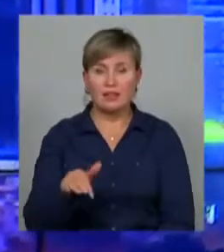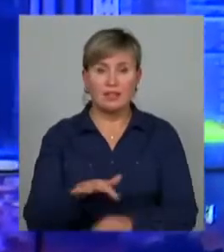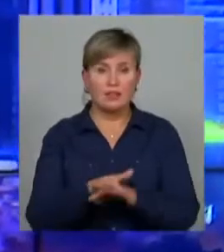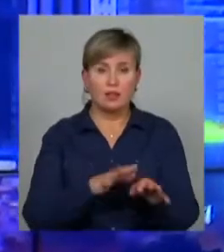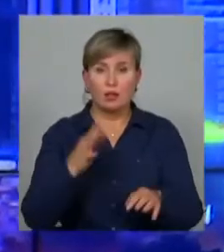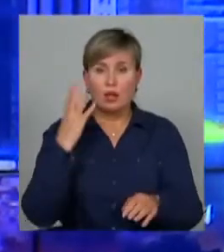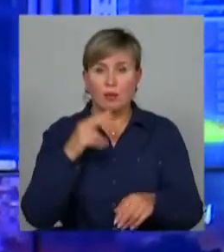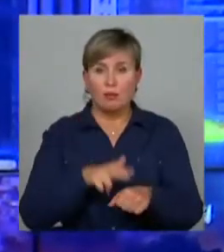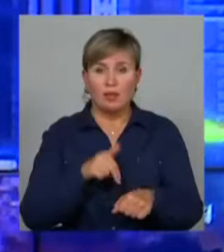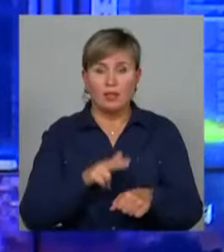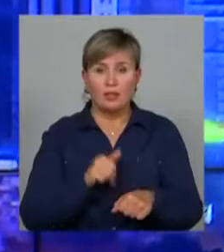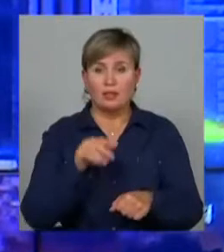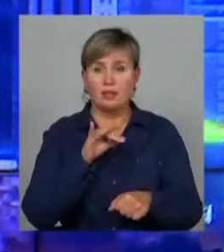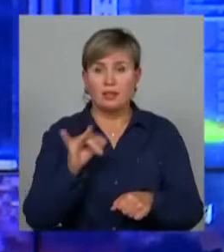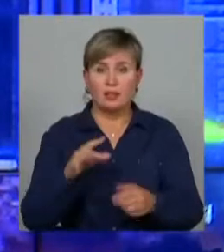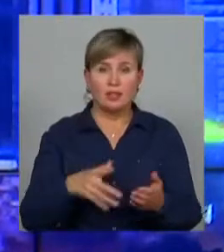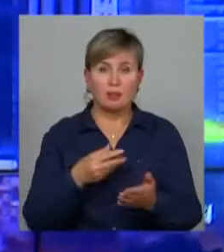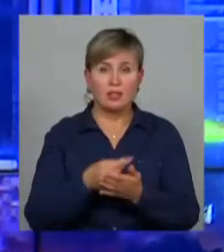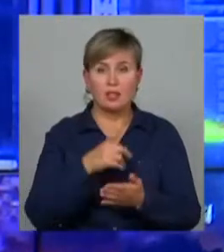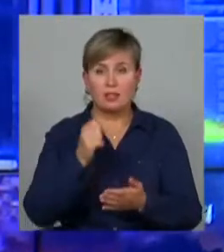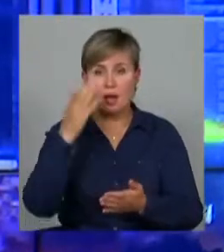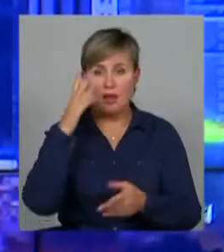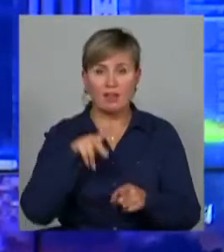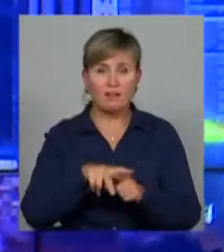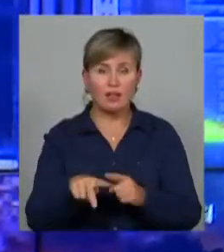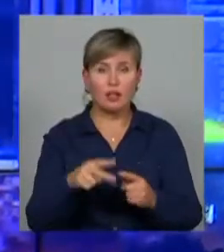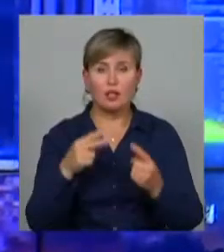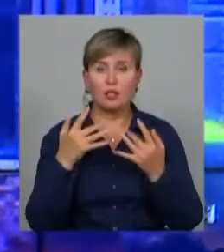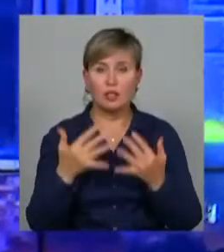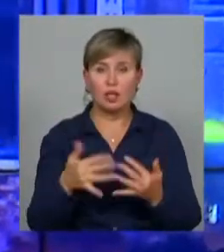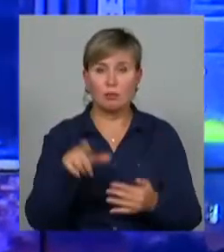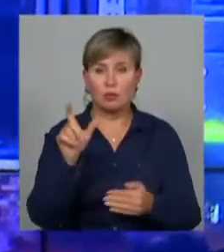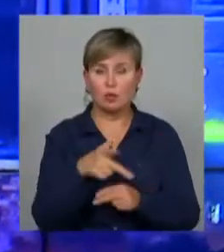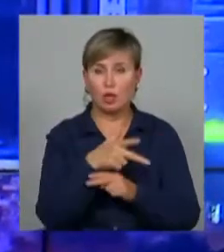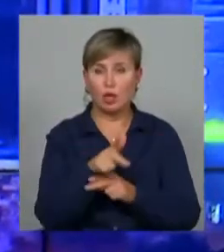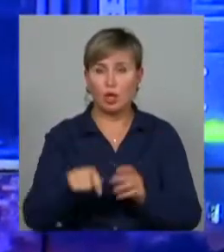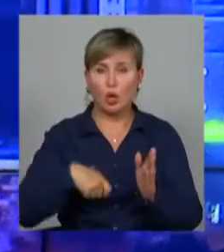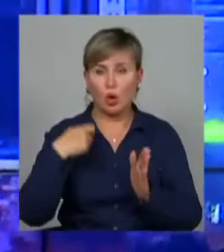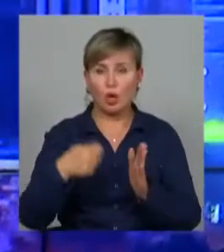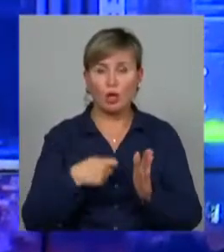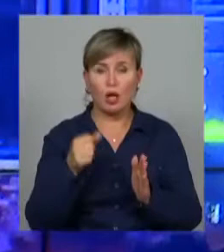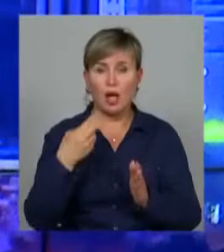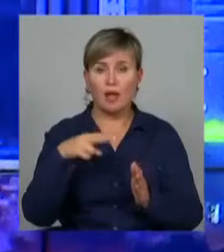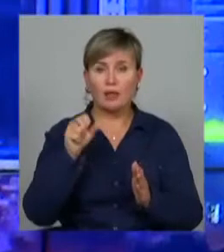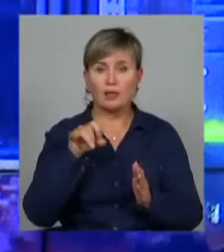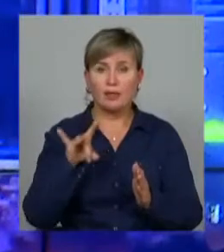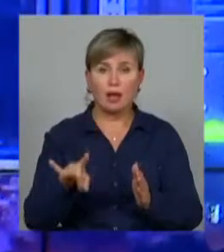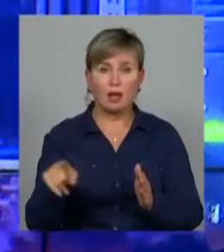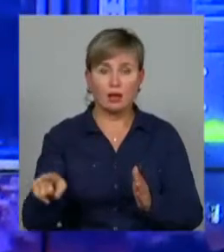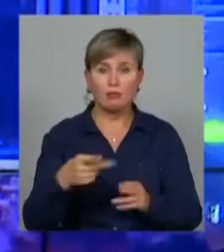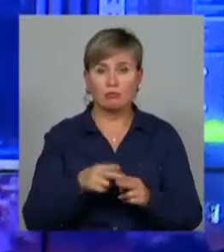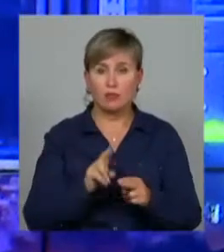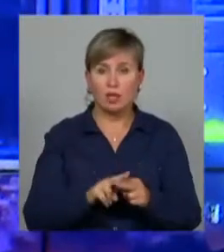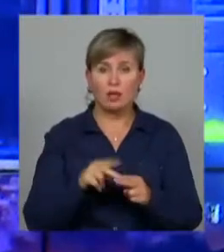от алматинских полицейских и компенсации за моральный вред требует автор скандального видеоролика. По словам Айдара Аманжулова, стражи